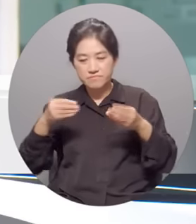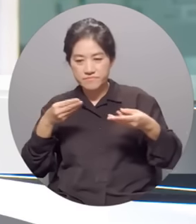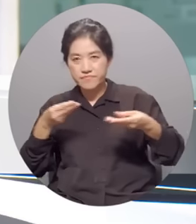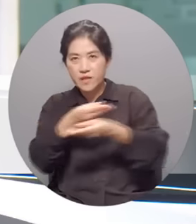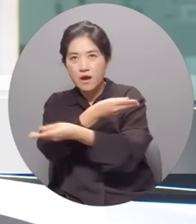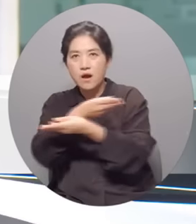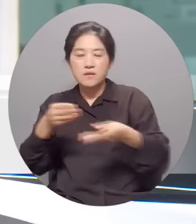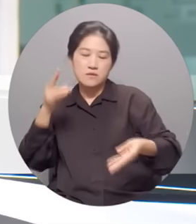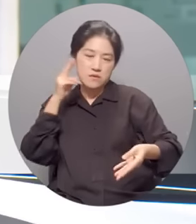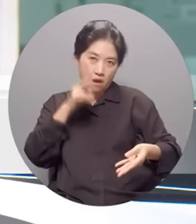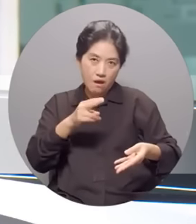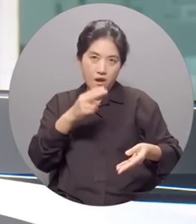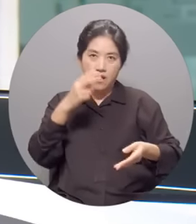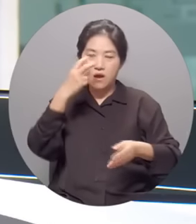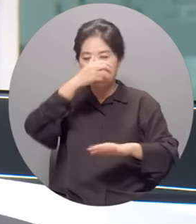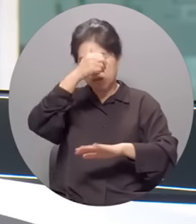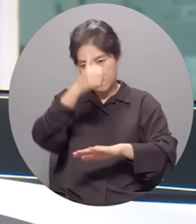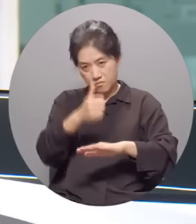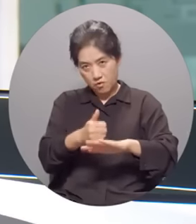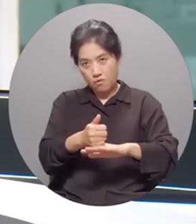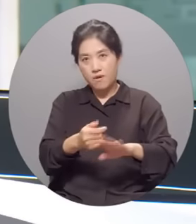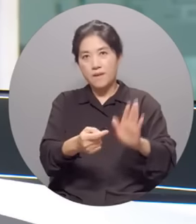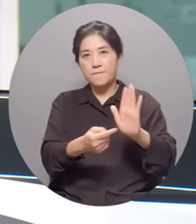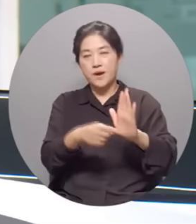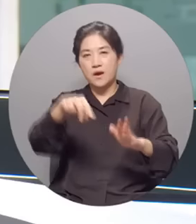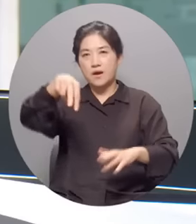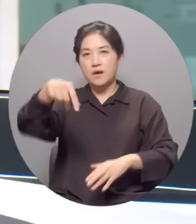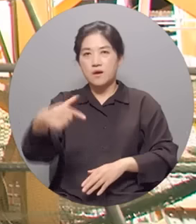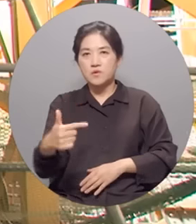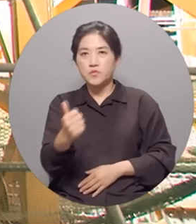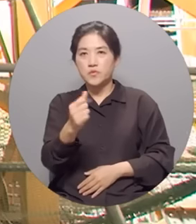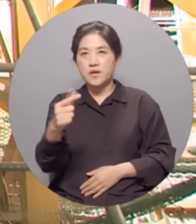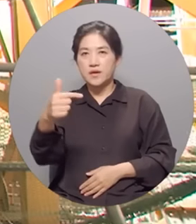감사 결과가 나왔습니다. 손한일 기자입니다.